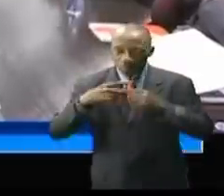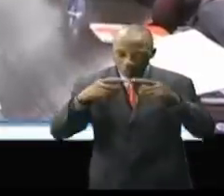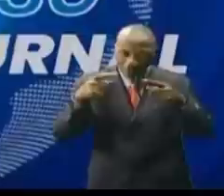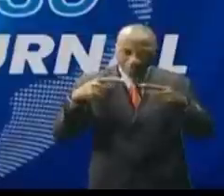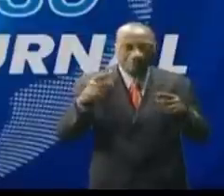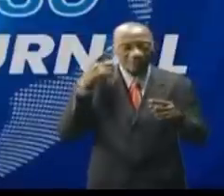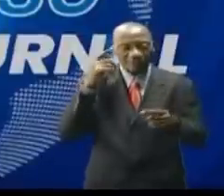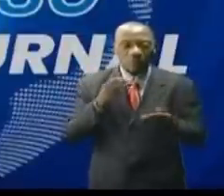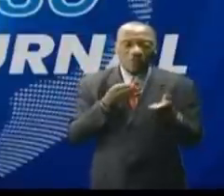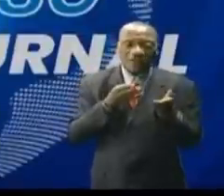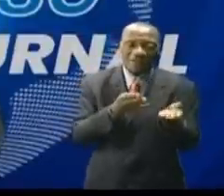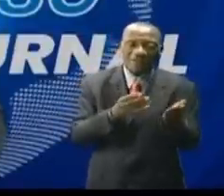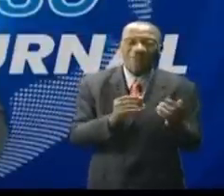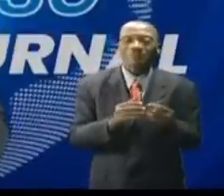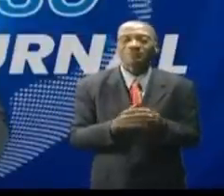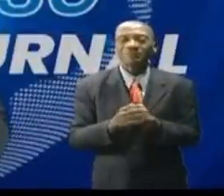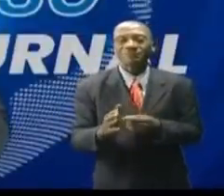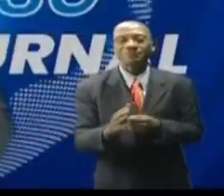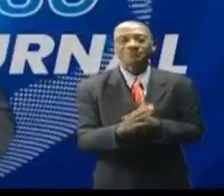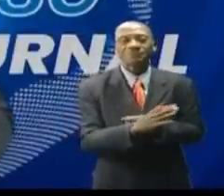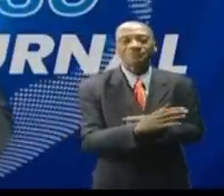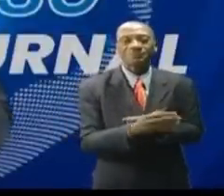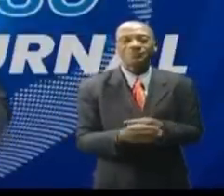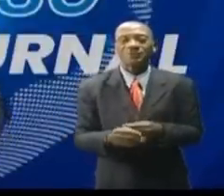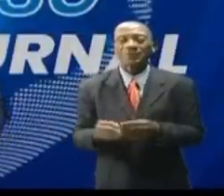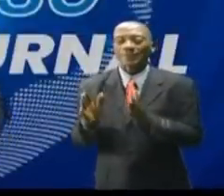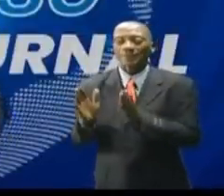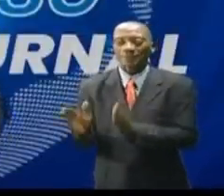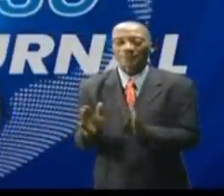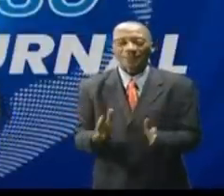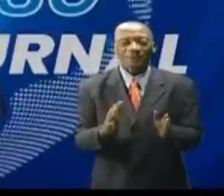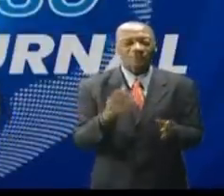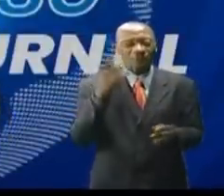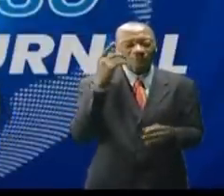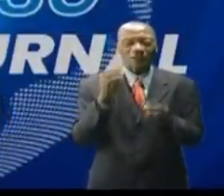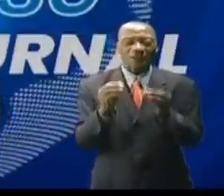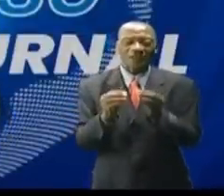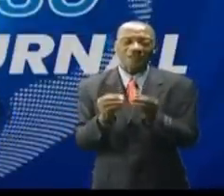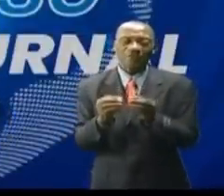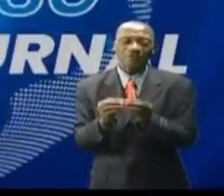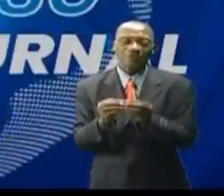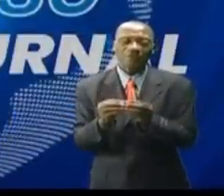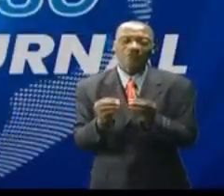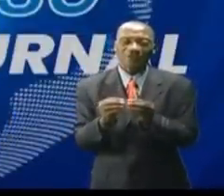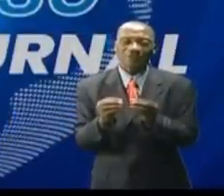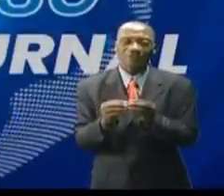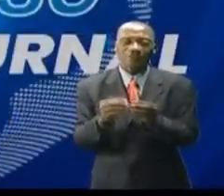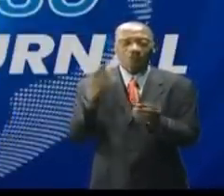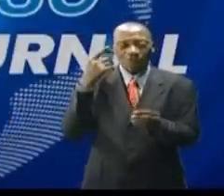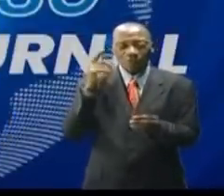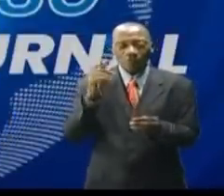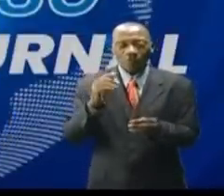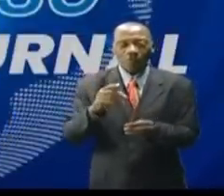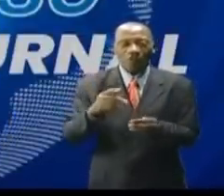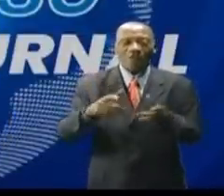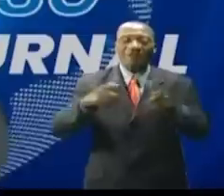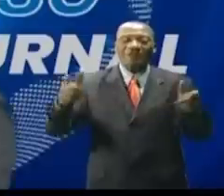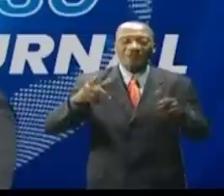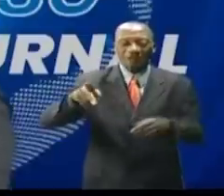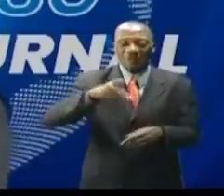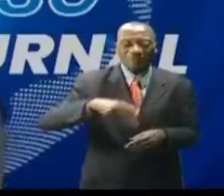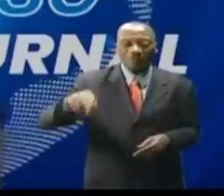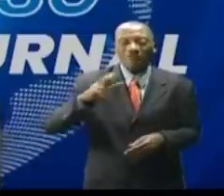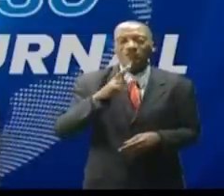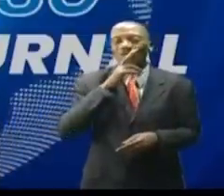efficiente. Préparatifs de l'organisation du forum sur le développement de l'espace Grand Oriental vont bon train. Au cours de la